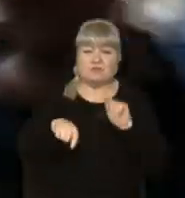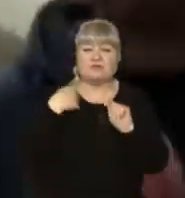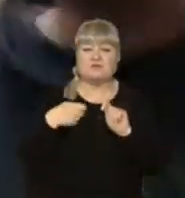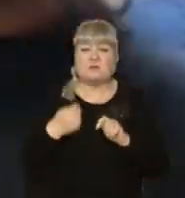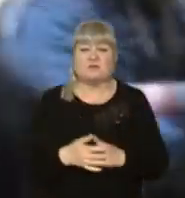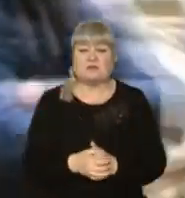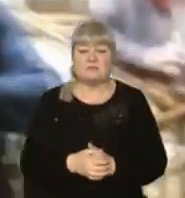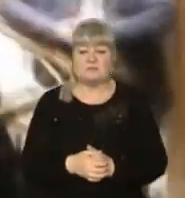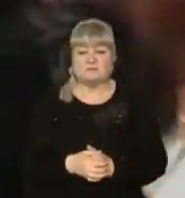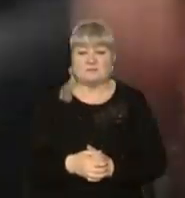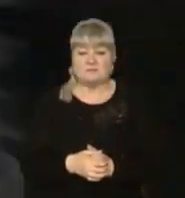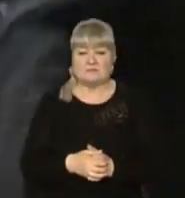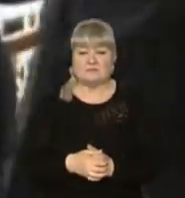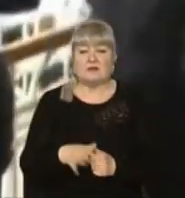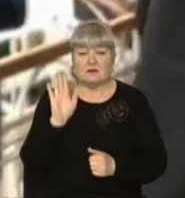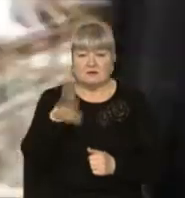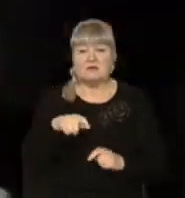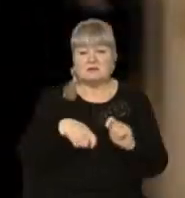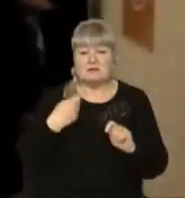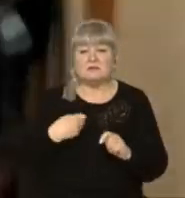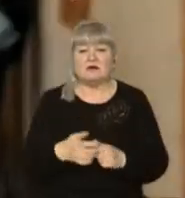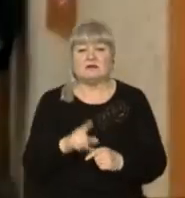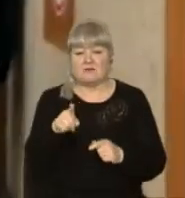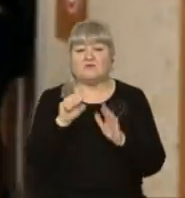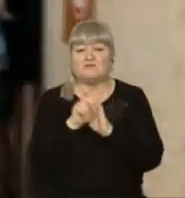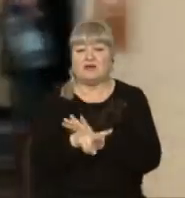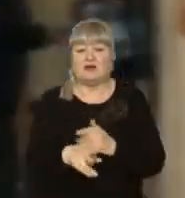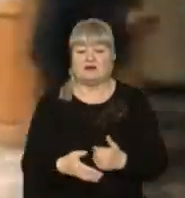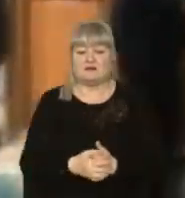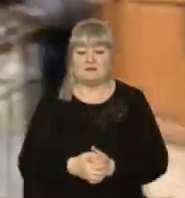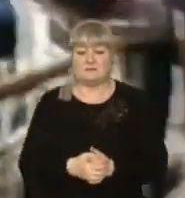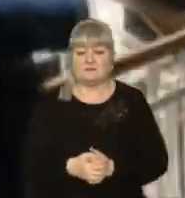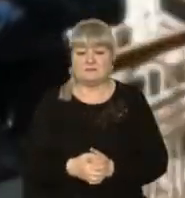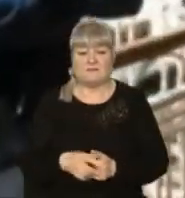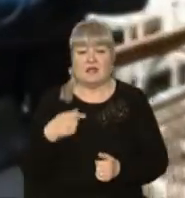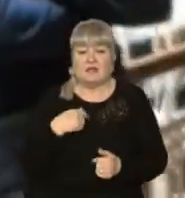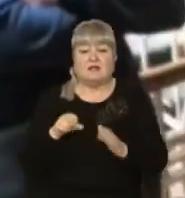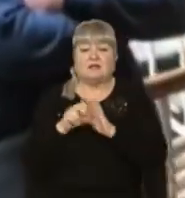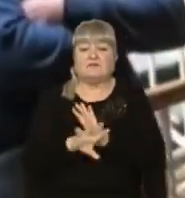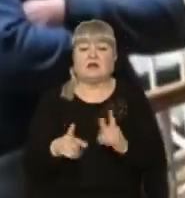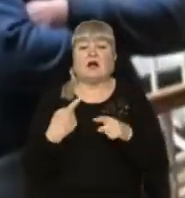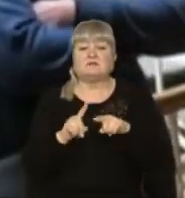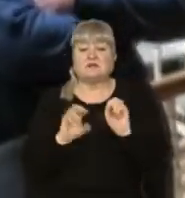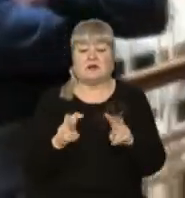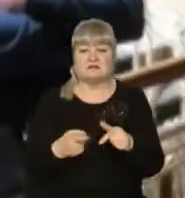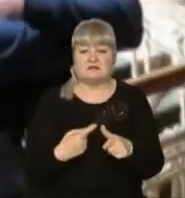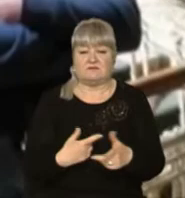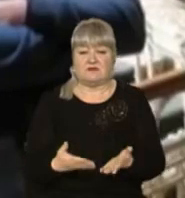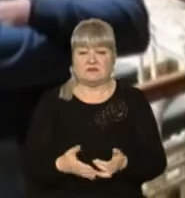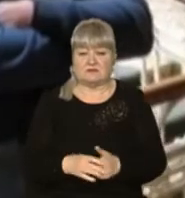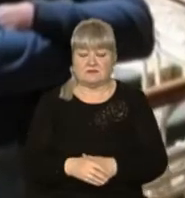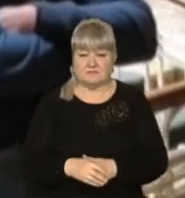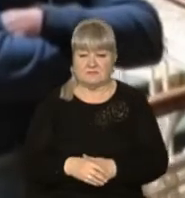знімаю, от. Ну, знімай собі. Знімай пустовані. От, а ви втікаєте від нас. Я не втікаю. А як це називається? Я поставив умови. Які